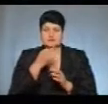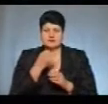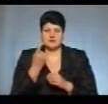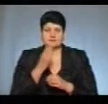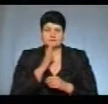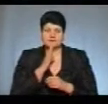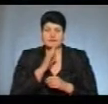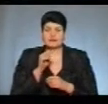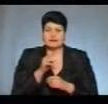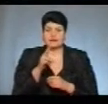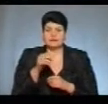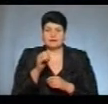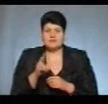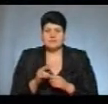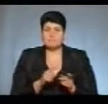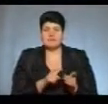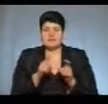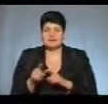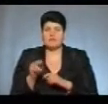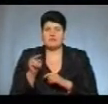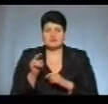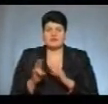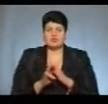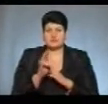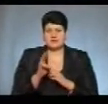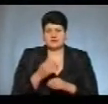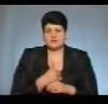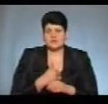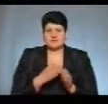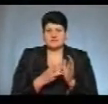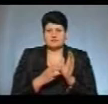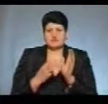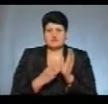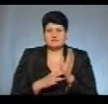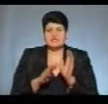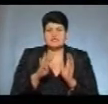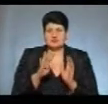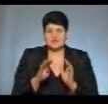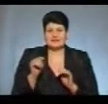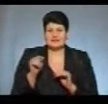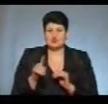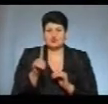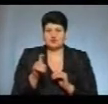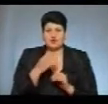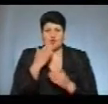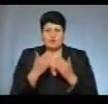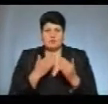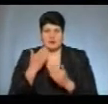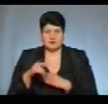Таїса Дец, перейти до Православної церкви України виявила бажання 884 із 1100 опитаних парафіян